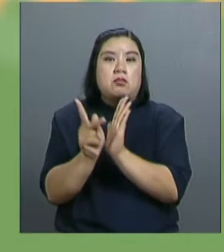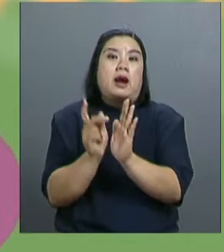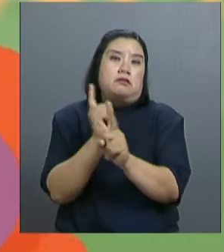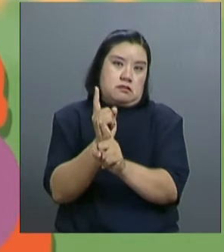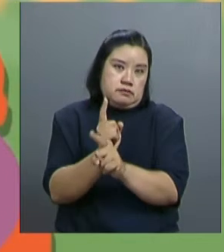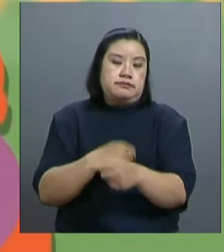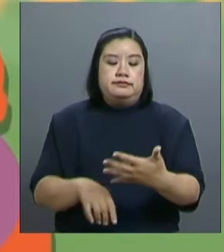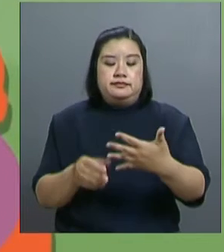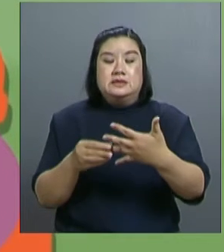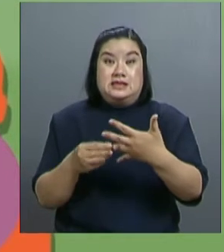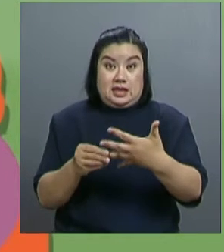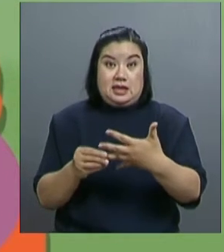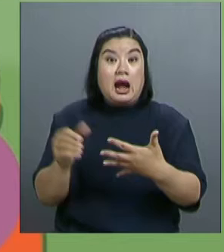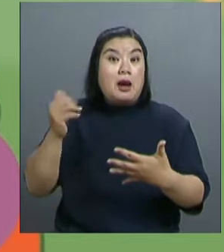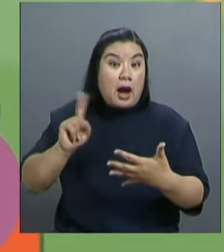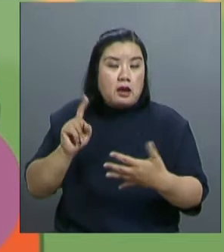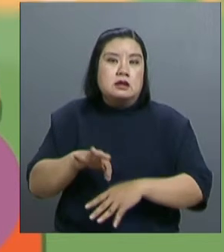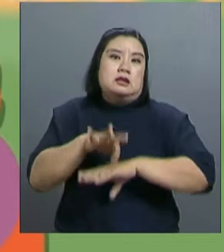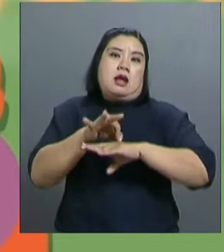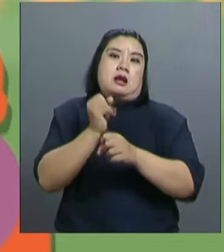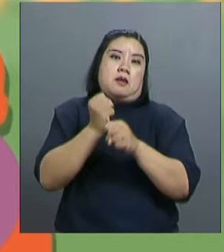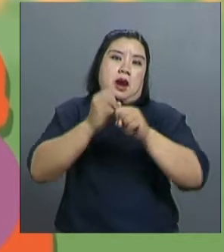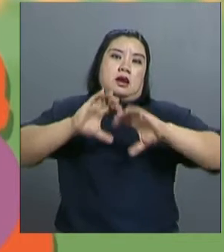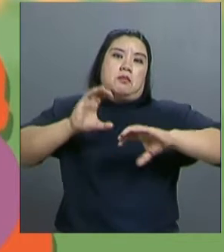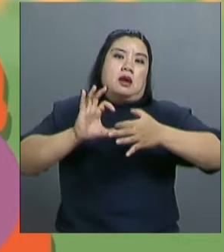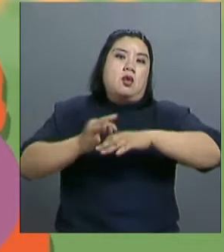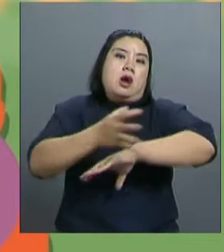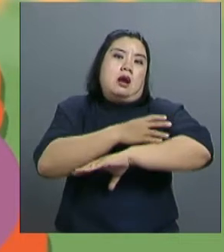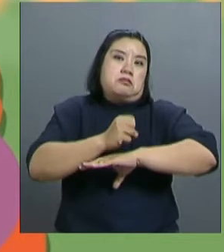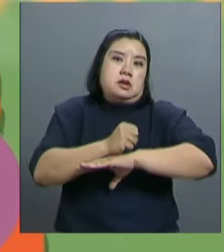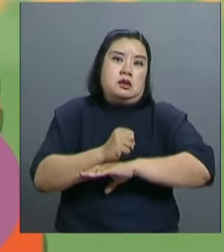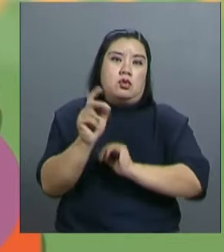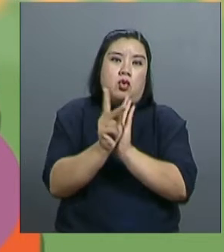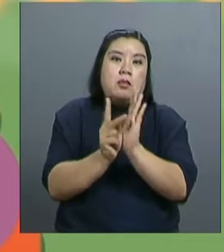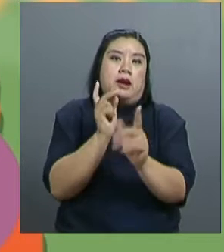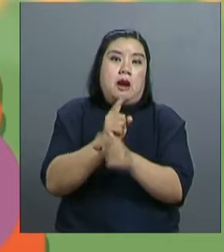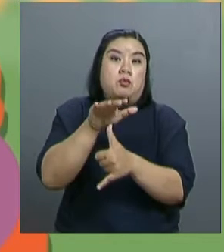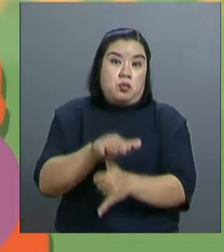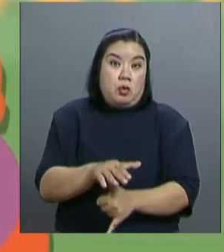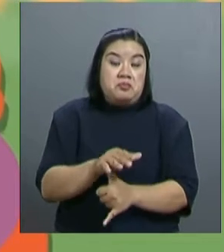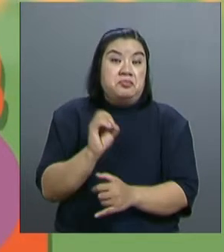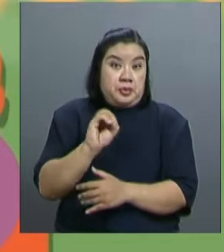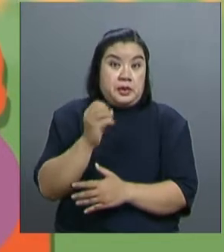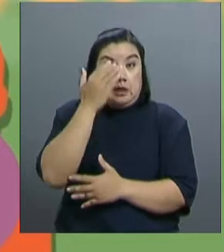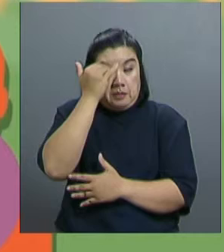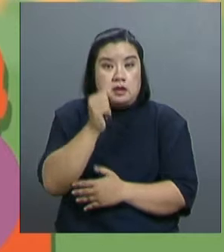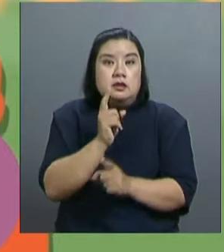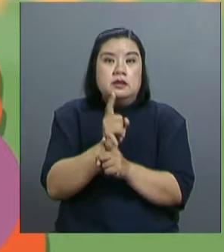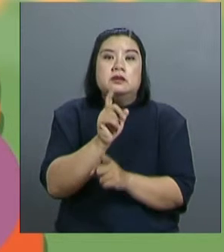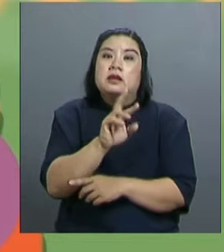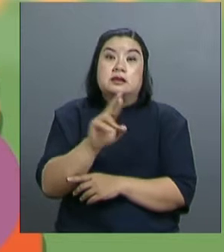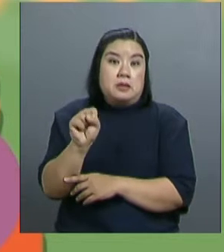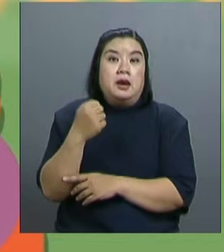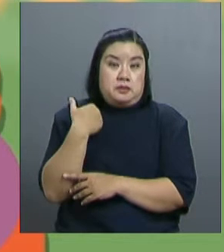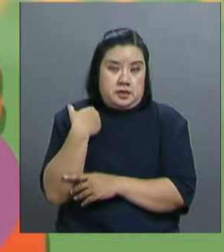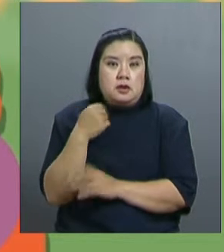ที่ 4. เสียสิทธิ์ดำรงตำแหน่งข้าราชการการเมืองตามกฎหมายว่าด้วยระเบียบข้าราชการการเมืองและข้าราชการรัฐสภาฝ่ายการเมืองตามก